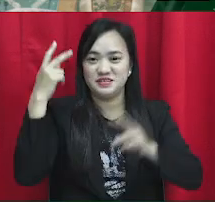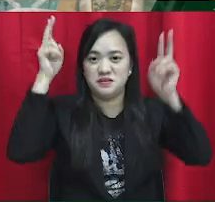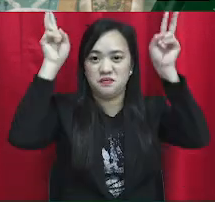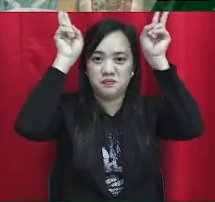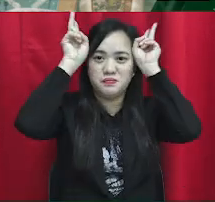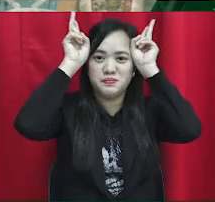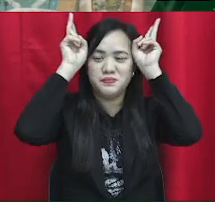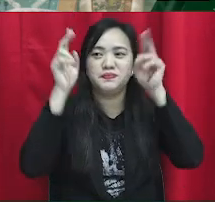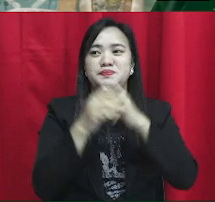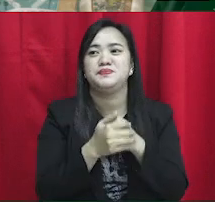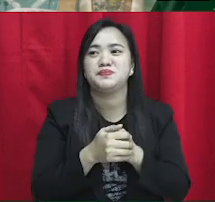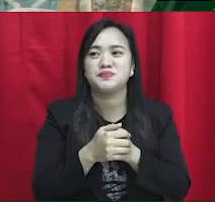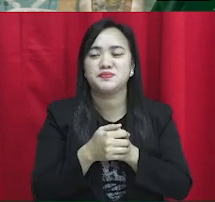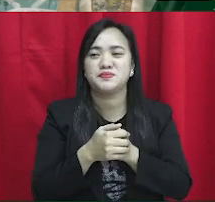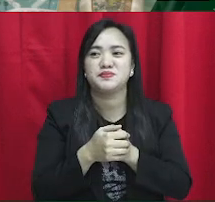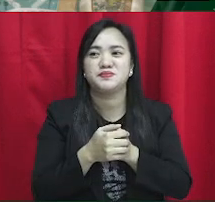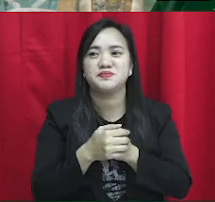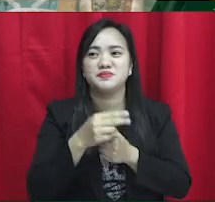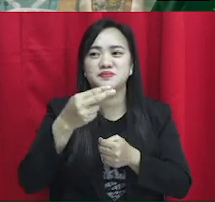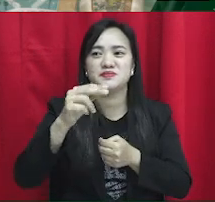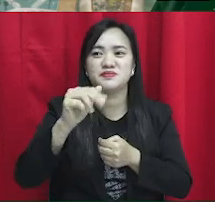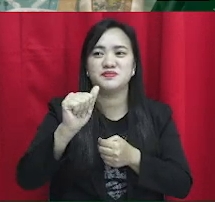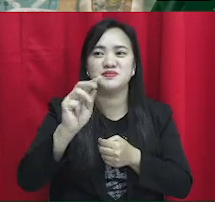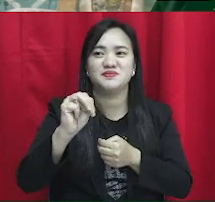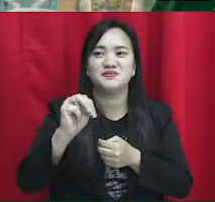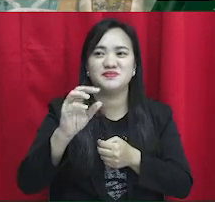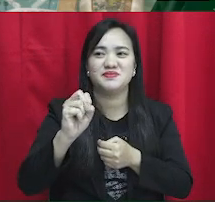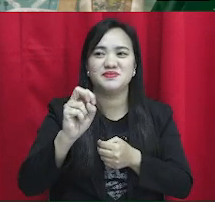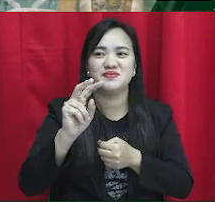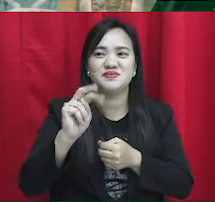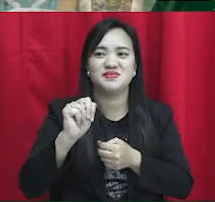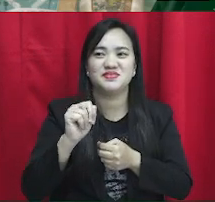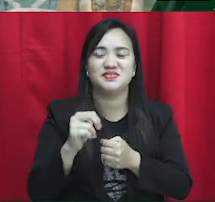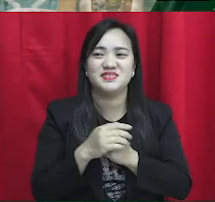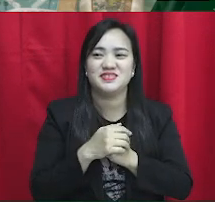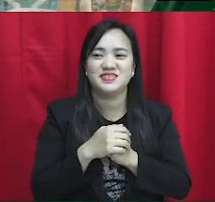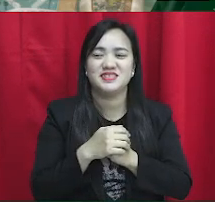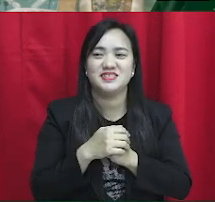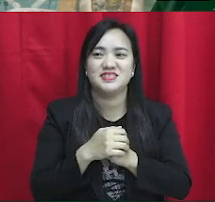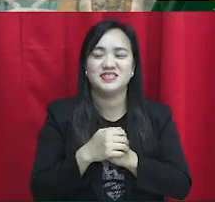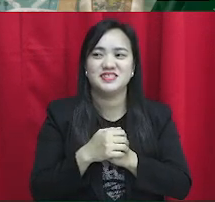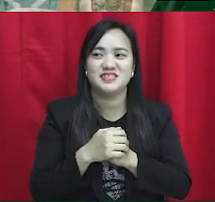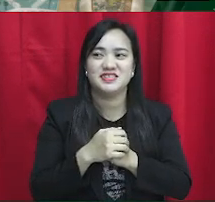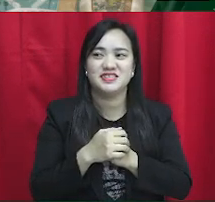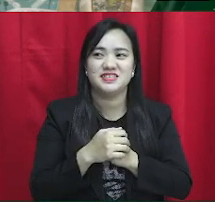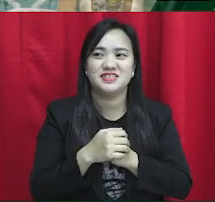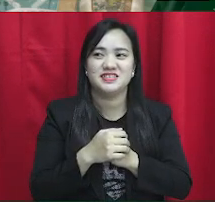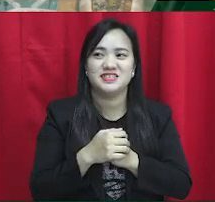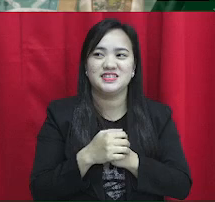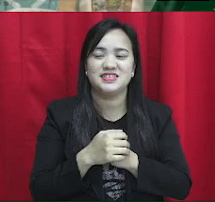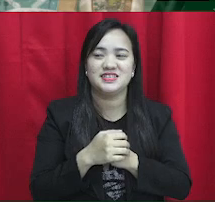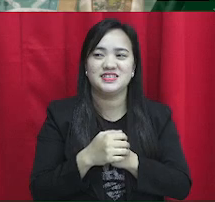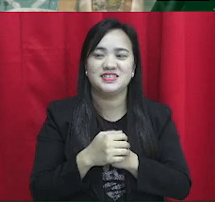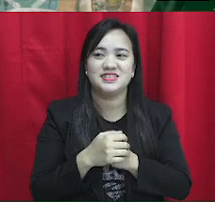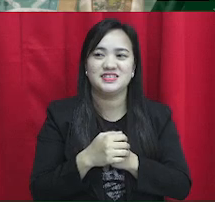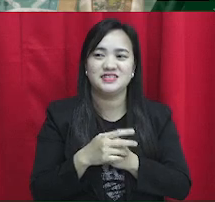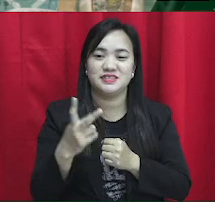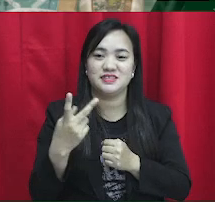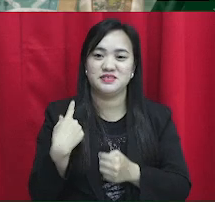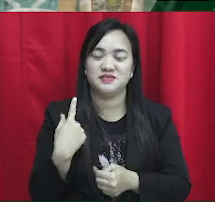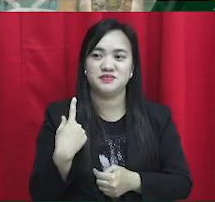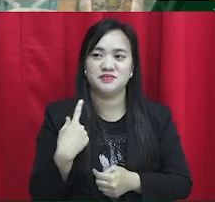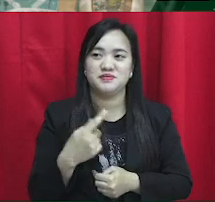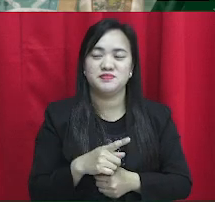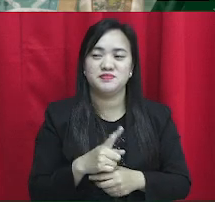lasa rin lang naman tinapa yun eh. Hindi, sa totoo. Yung kakaiba yung timpla. Oo,